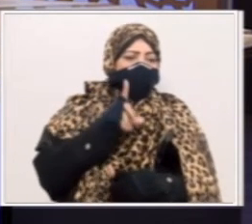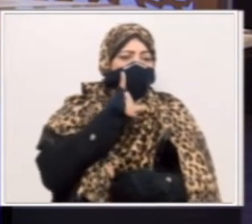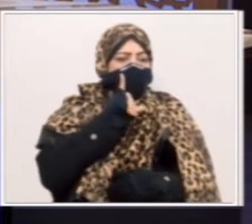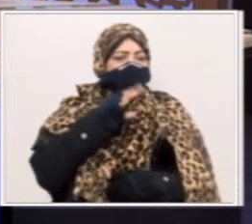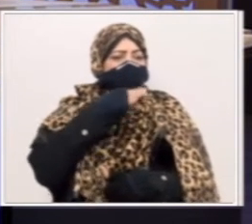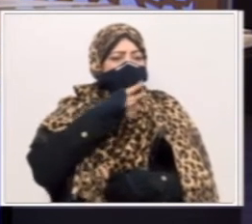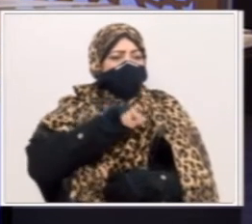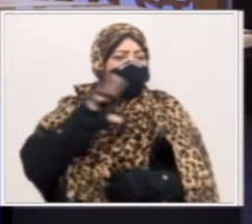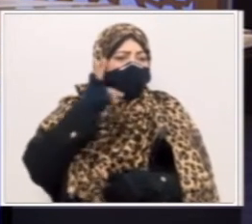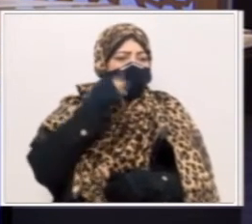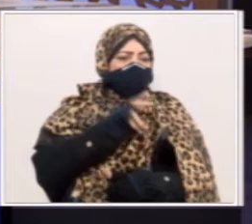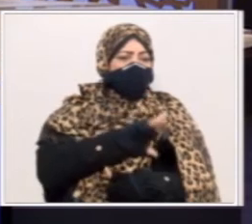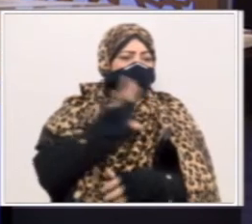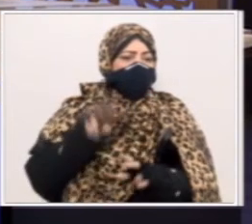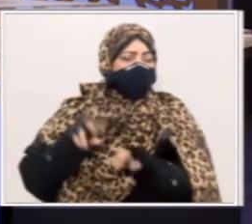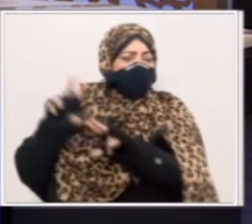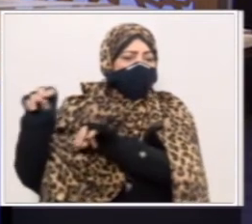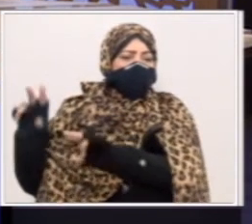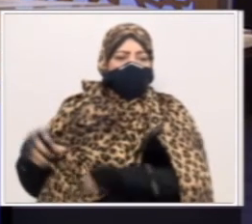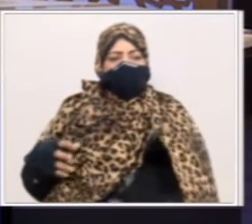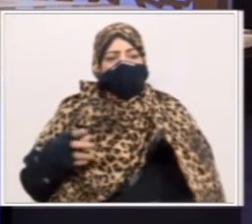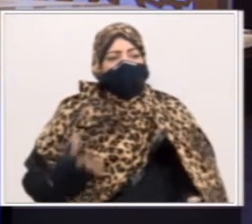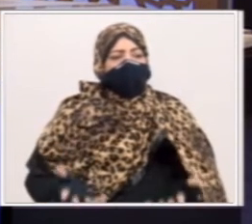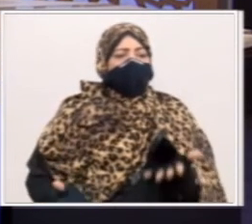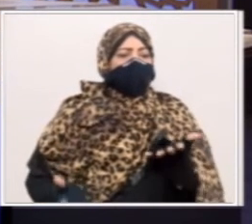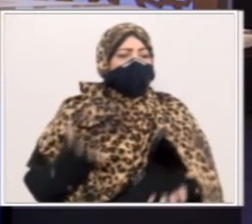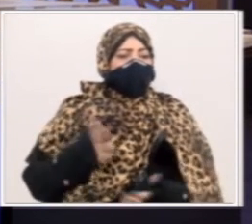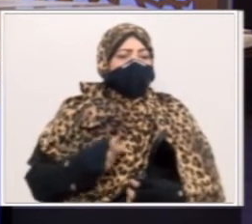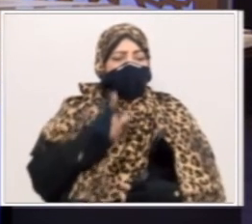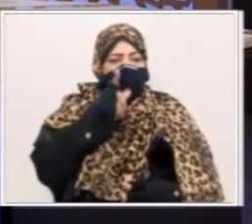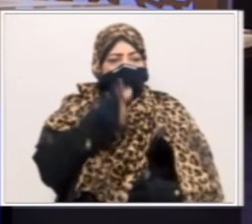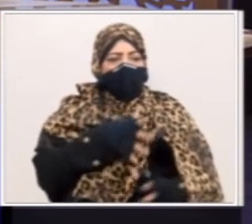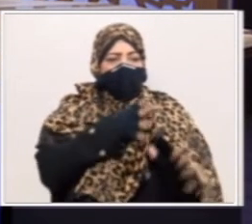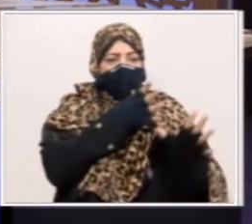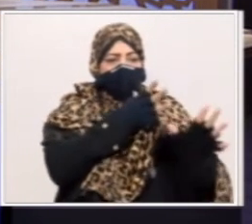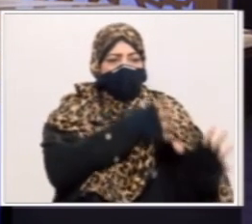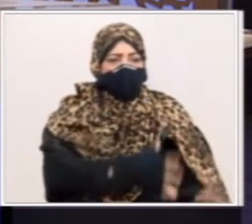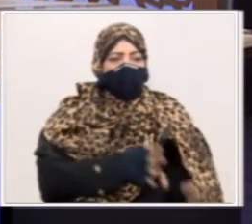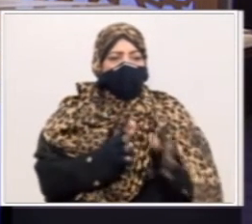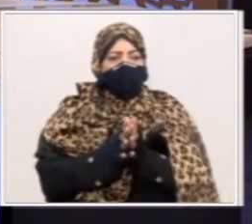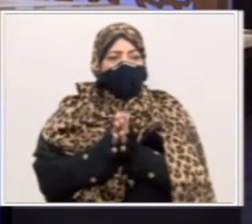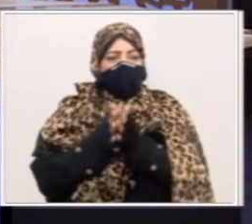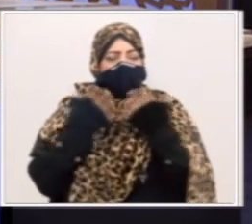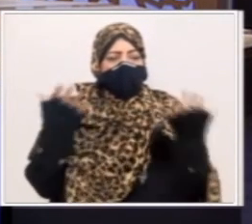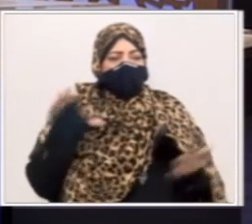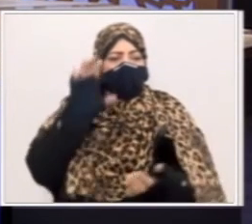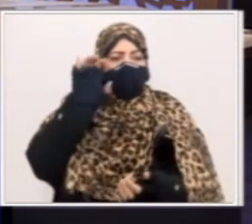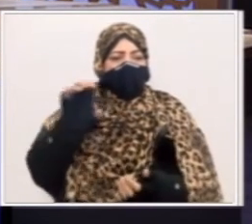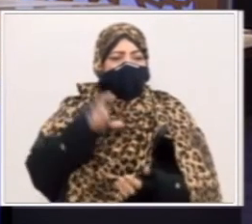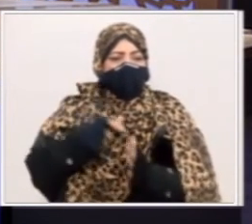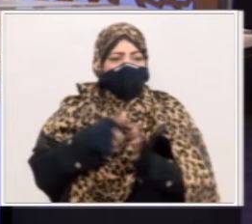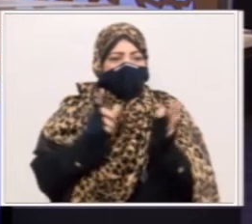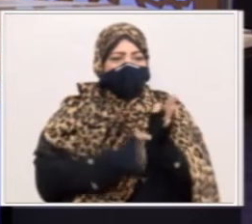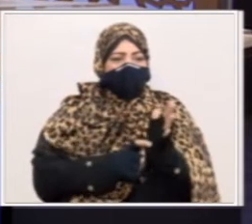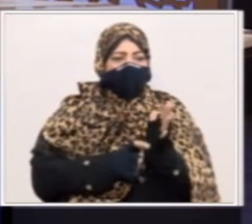ورد في أحكام المواريث، فالزوجة كما تأخذ في الميراث يعطيها هو كما تأخذ في الميراث، والابن